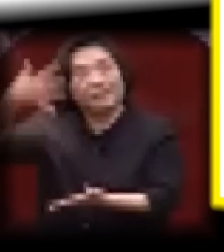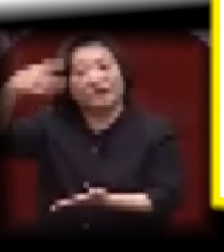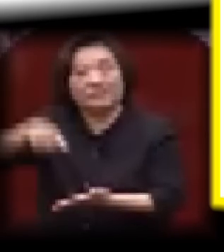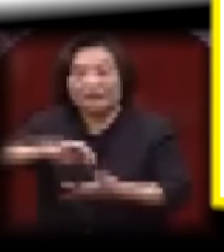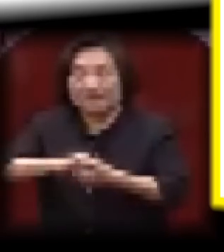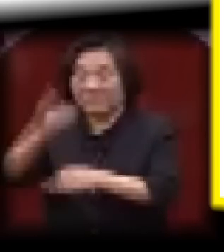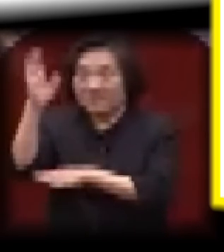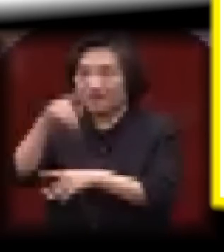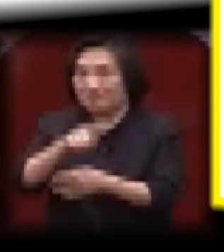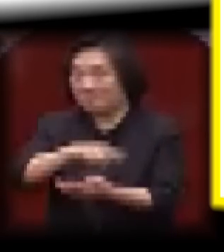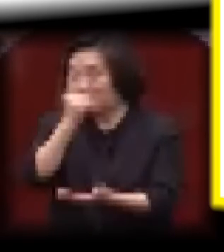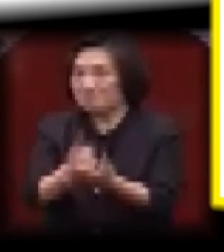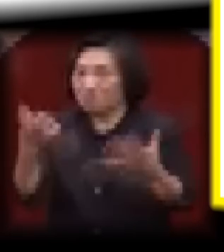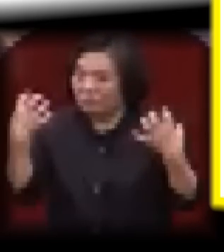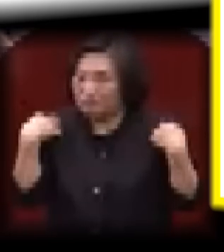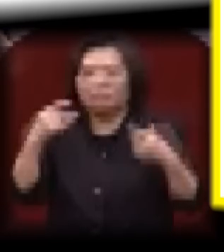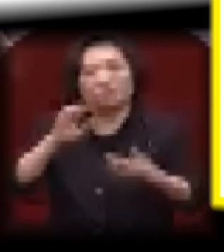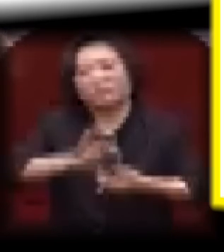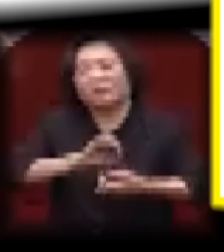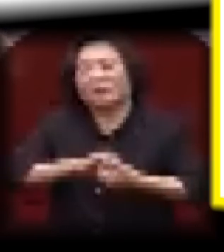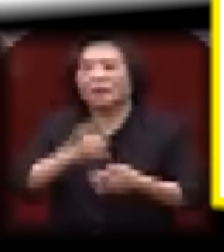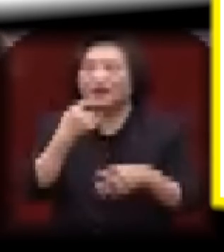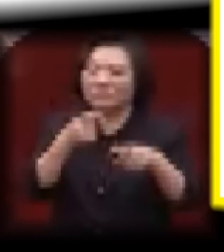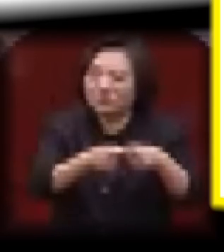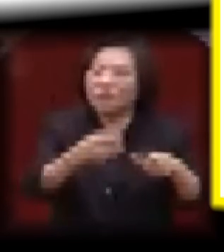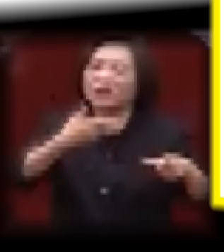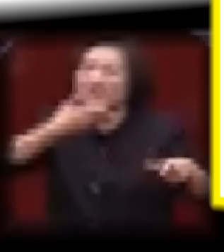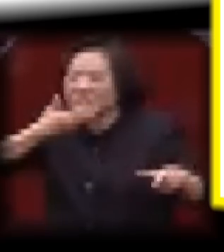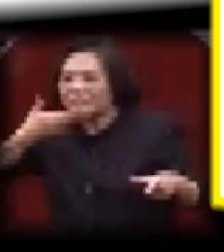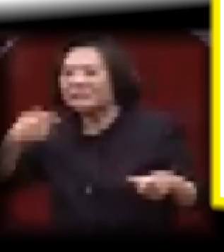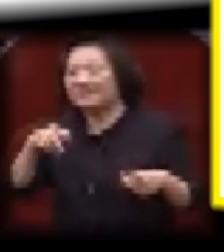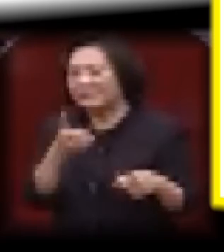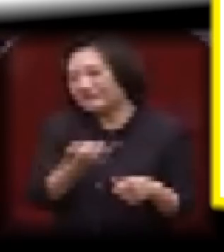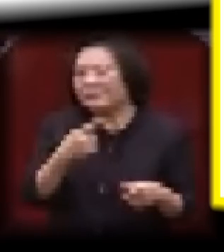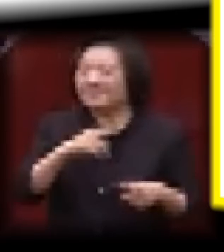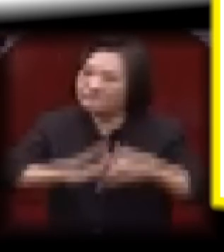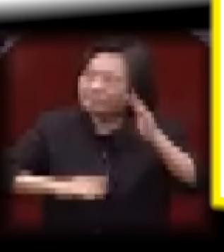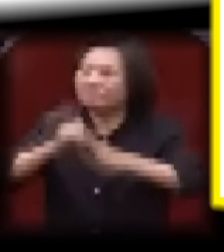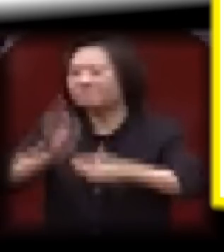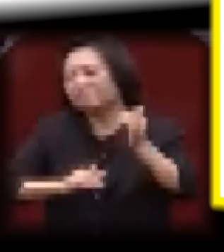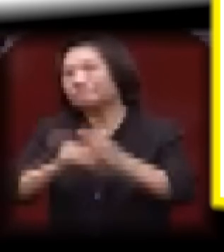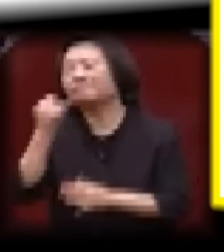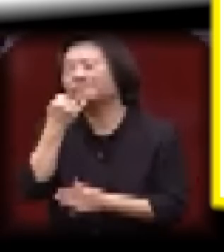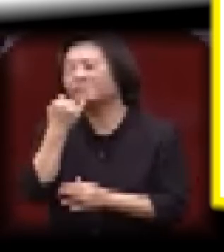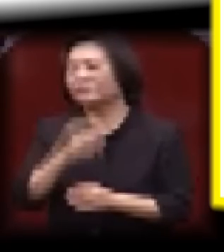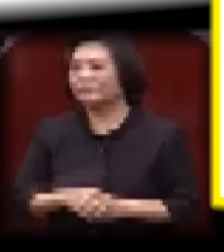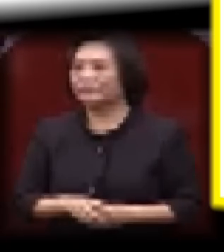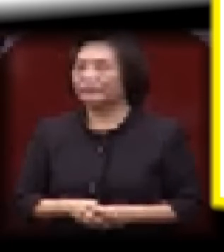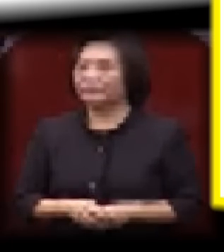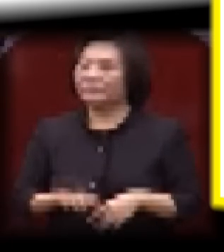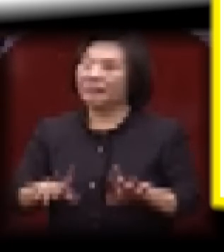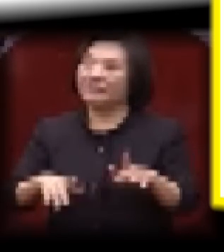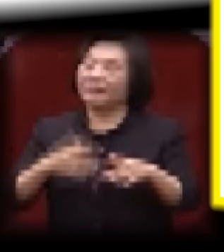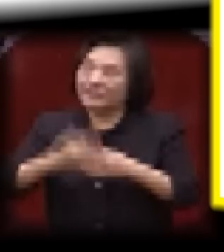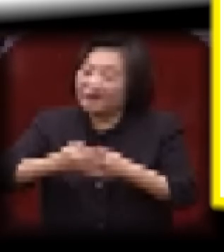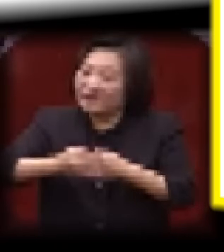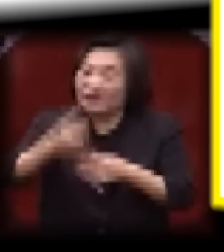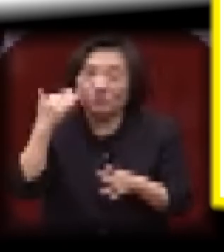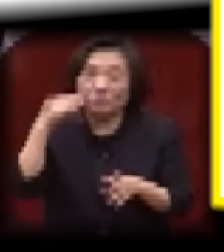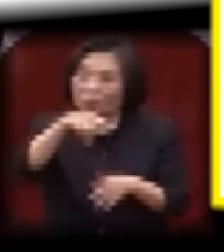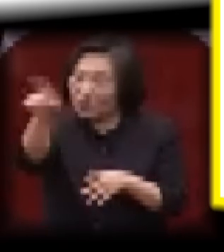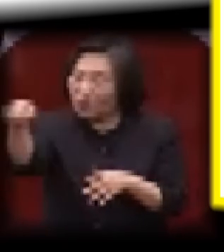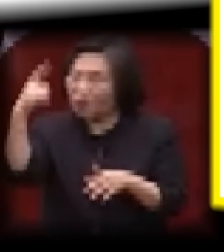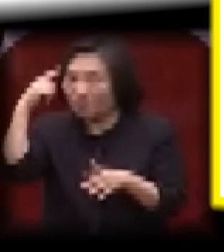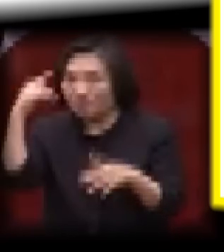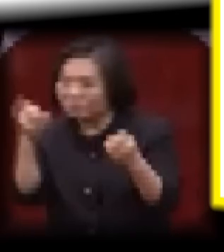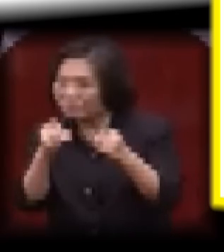们可以用公司协力的方式解决，这是目前对整个居住正义的思考。当然在过程当中如果各位议员有意见的话，我们